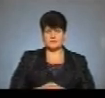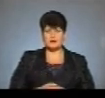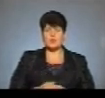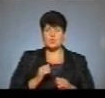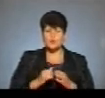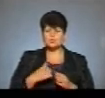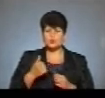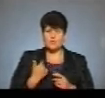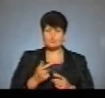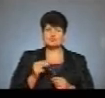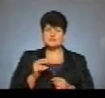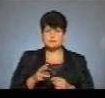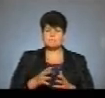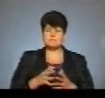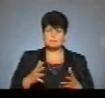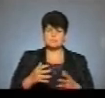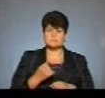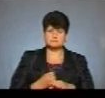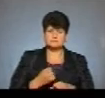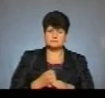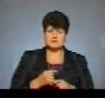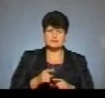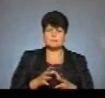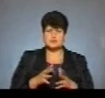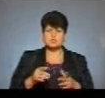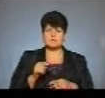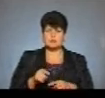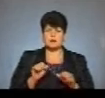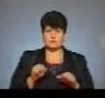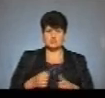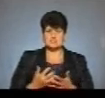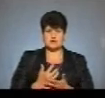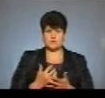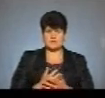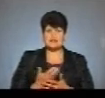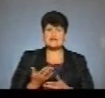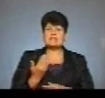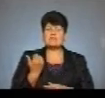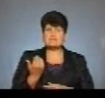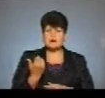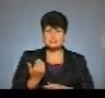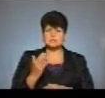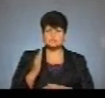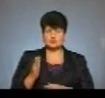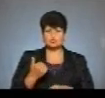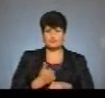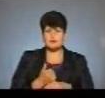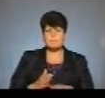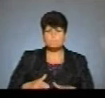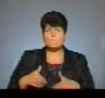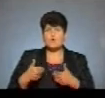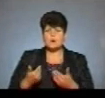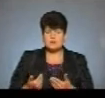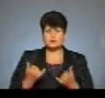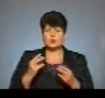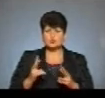чим більше людина відточує свою майстерність, тим більше вона здатна заробити. Які ваші будуть основні поради для тих, хто